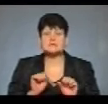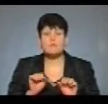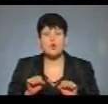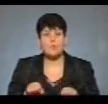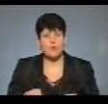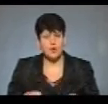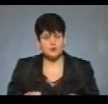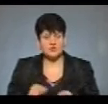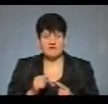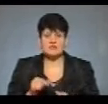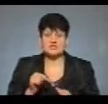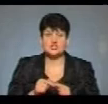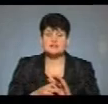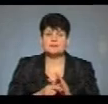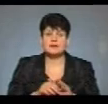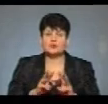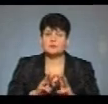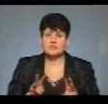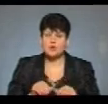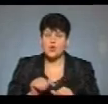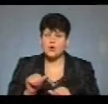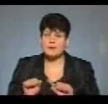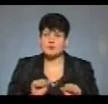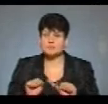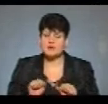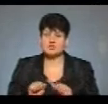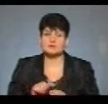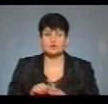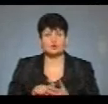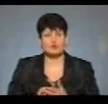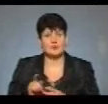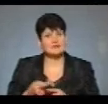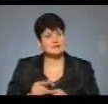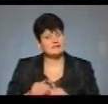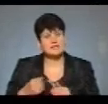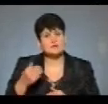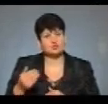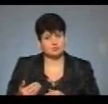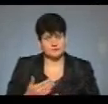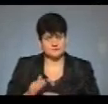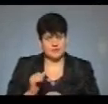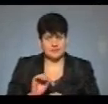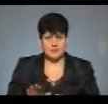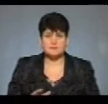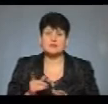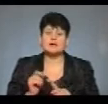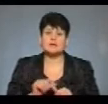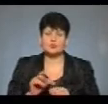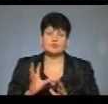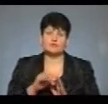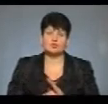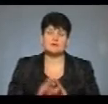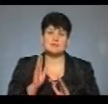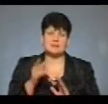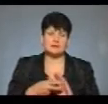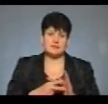спроможності визначається Кабінетом міністрів окремим розпорядчим документом. Це вже наступний етап. Крім того, що громади включені до перспективного